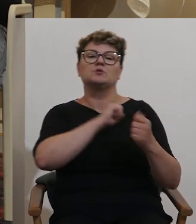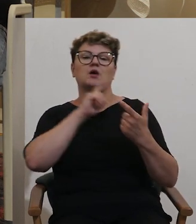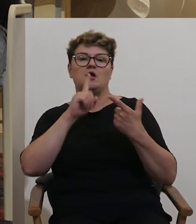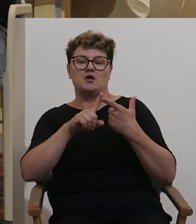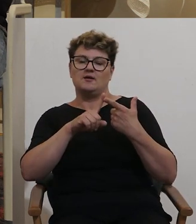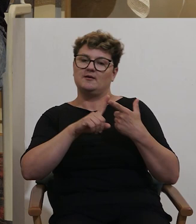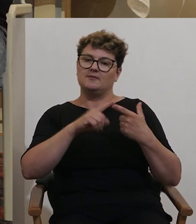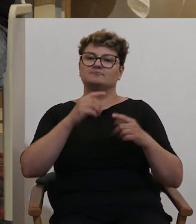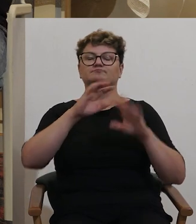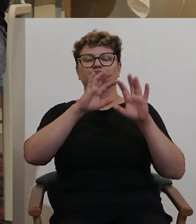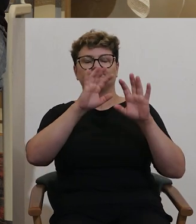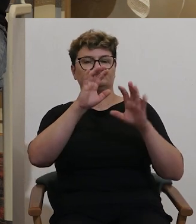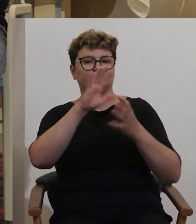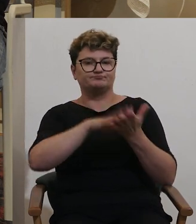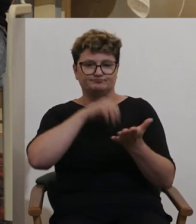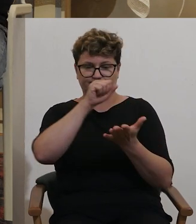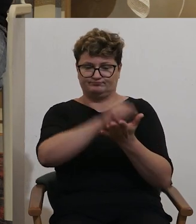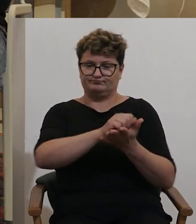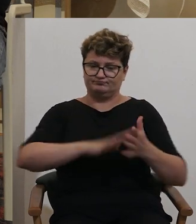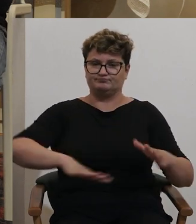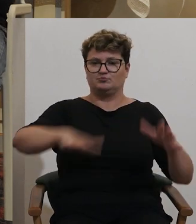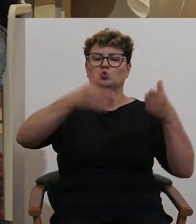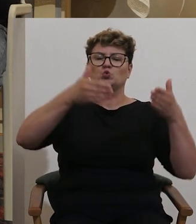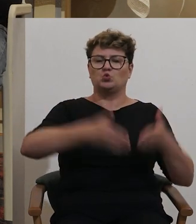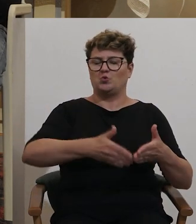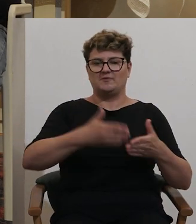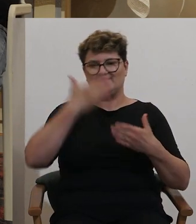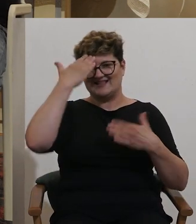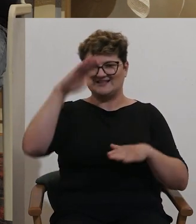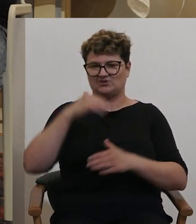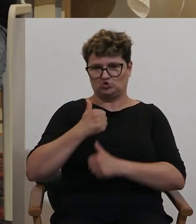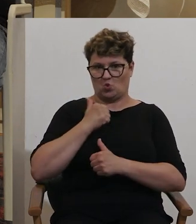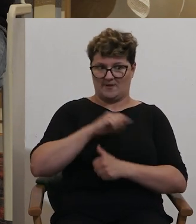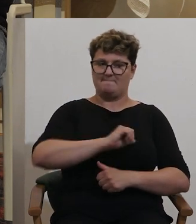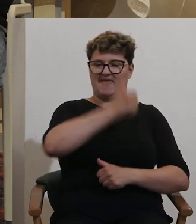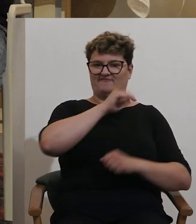przy ruinach grobu nieznanego żołnierza. Także tutaj